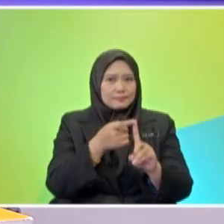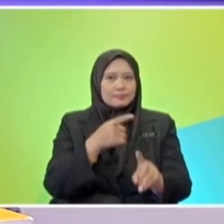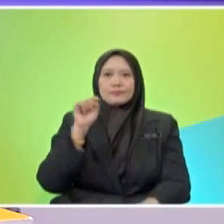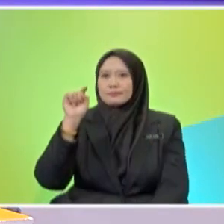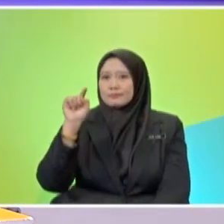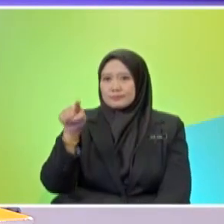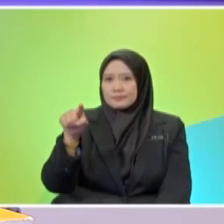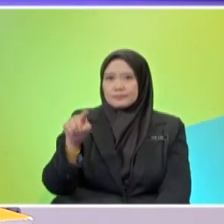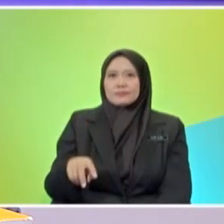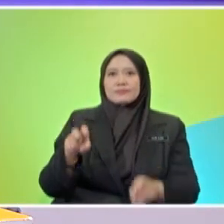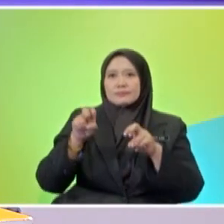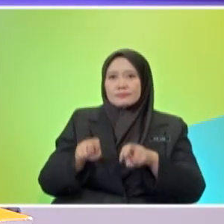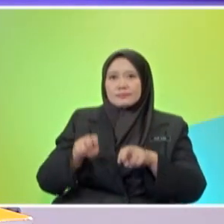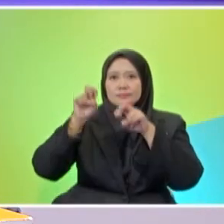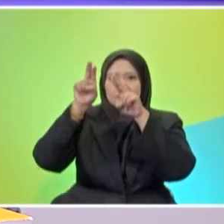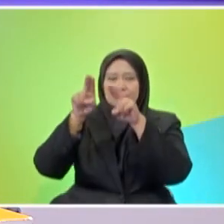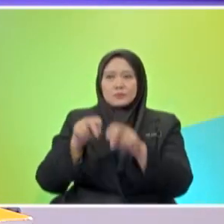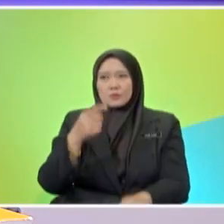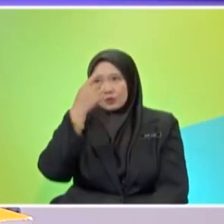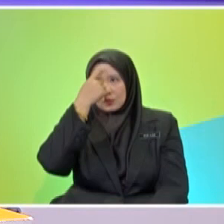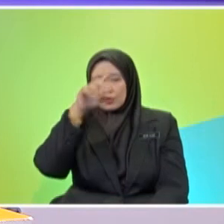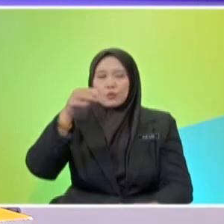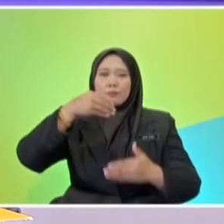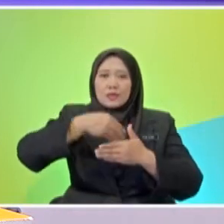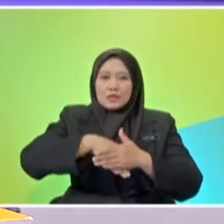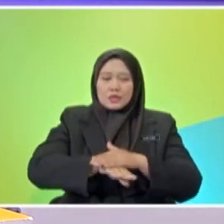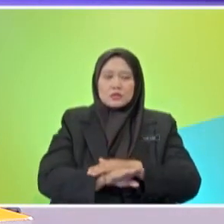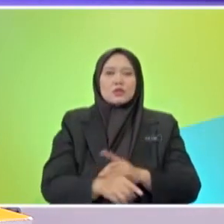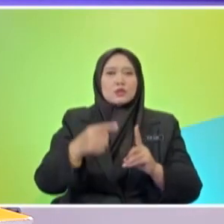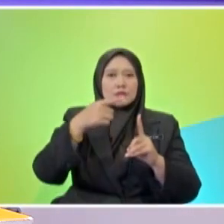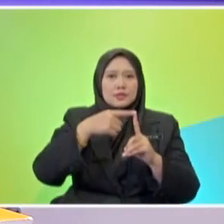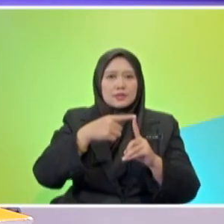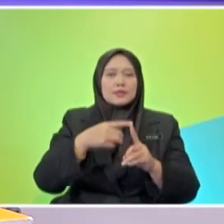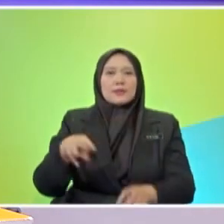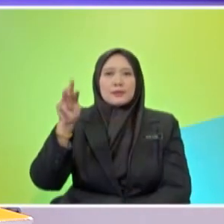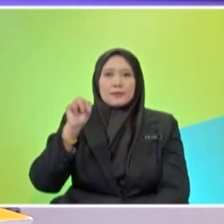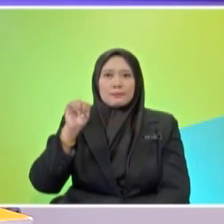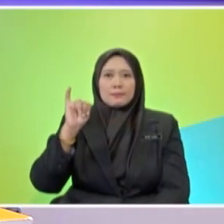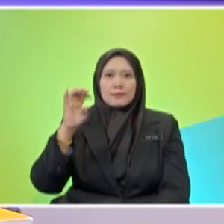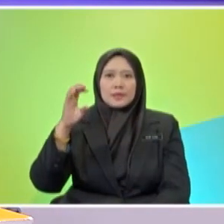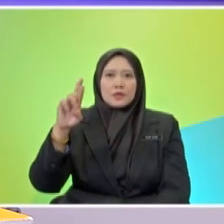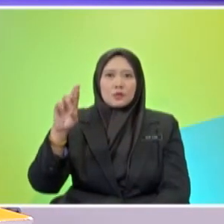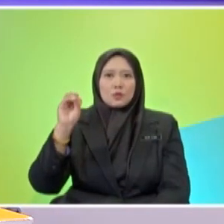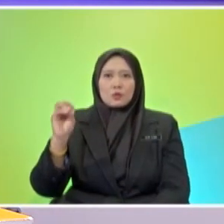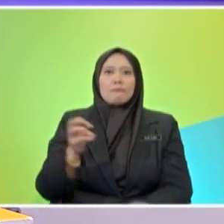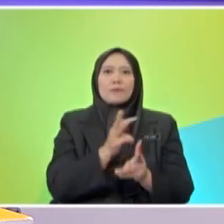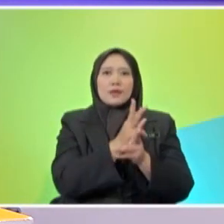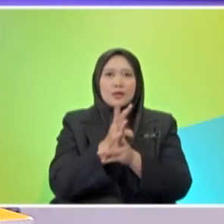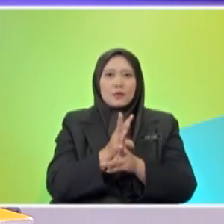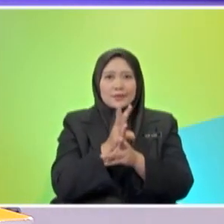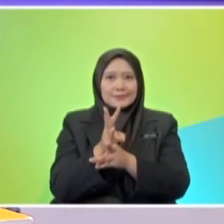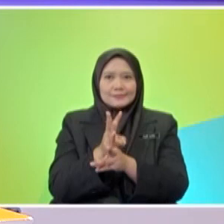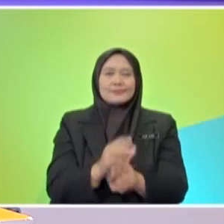cara tersebut masuk ke dalam mikro pengawal. Okey. Jadi ini adalah langkah-langkahnya